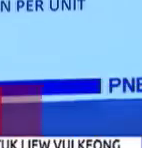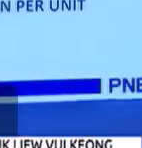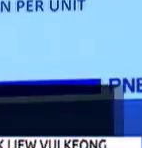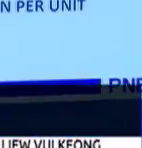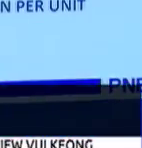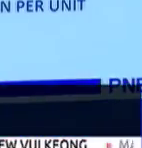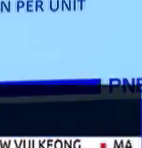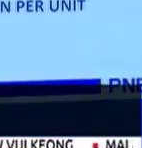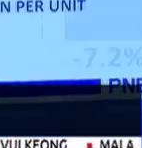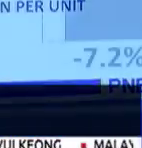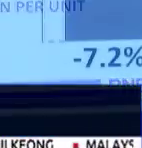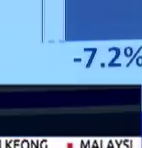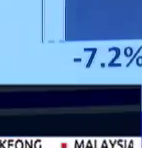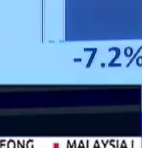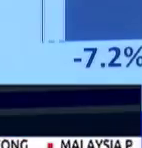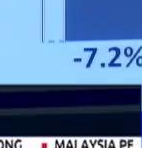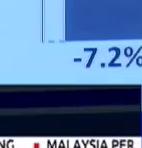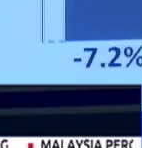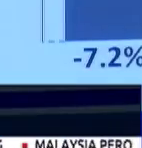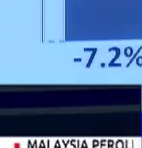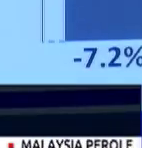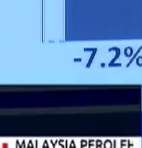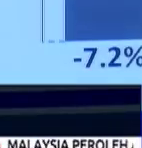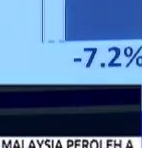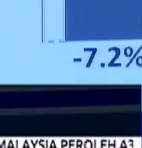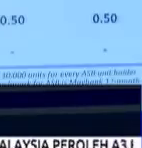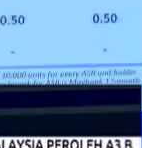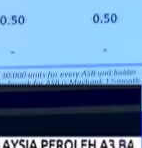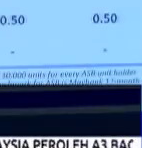Digital ASB hasil usaha terbaik PNB.